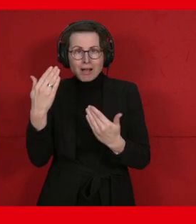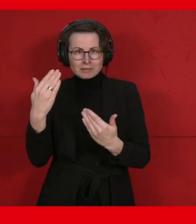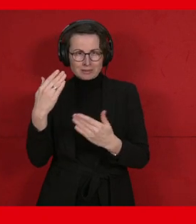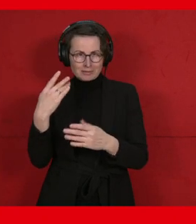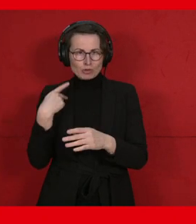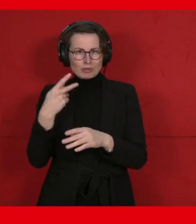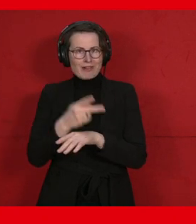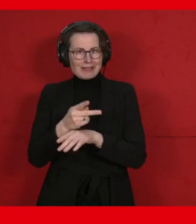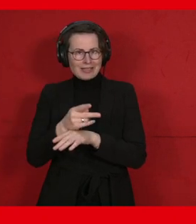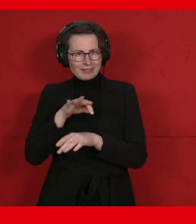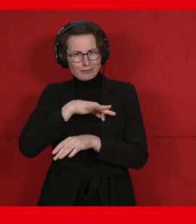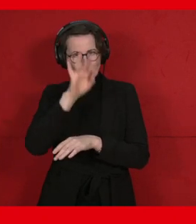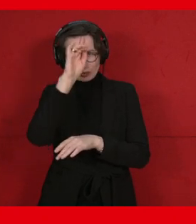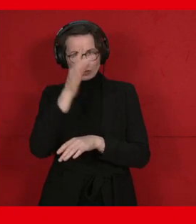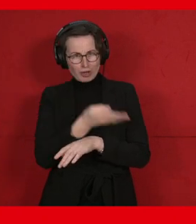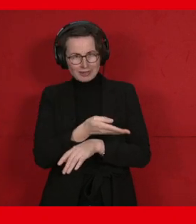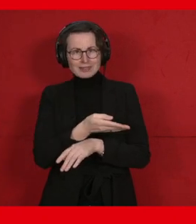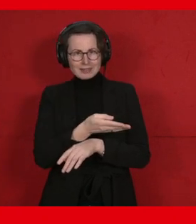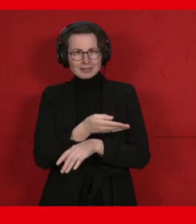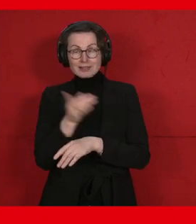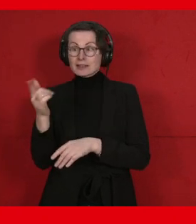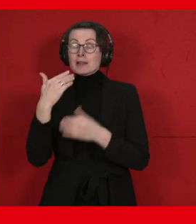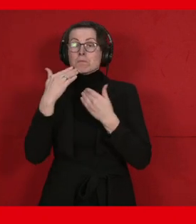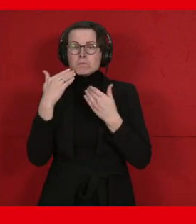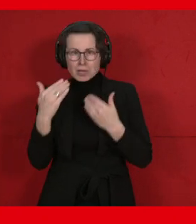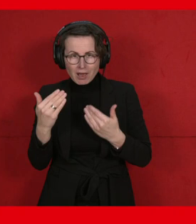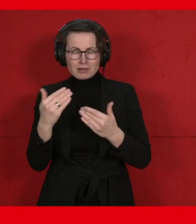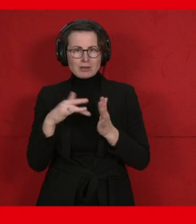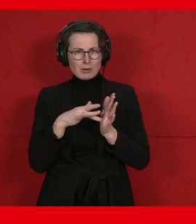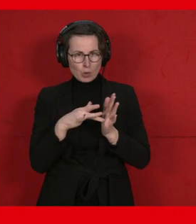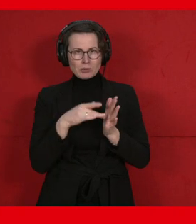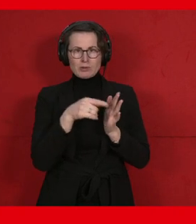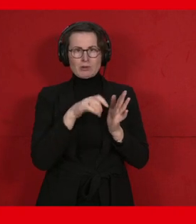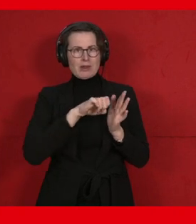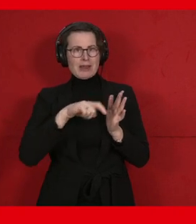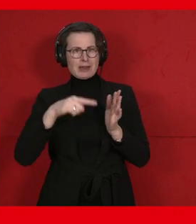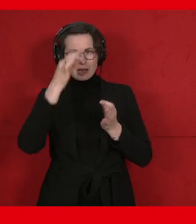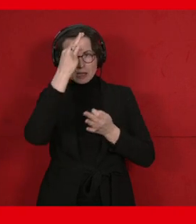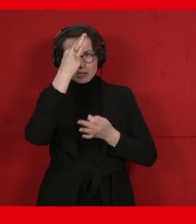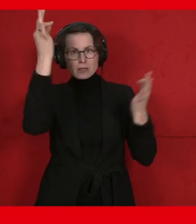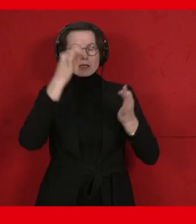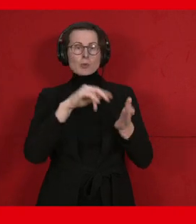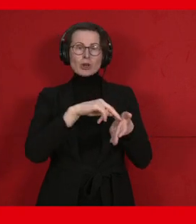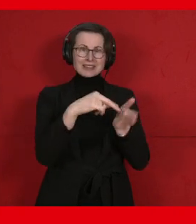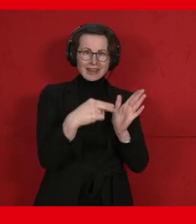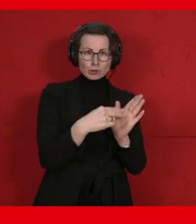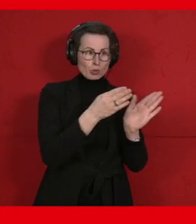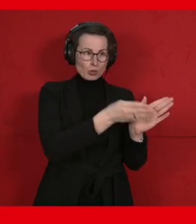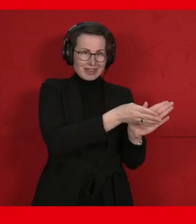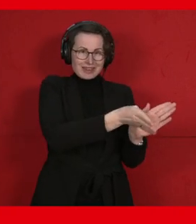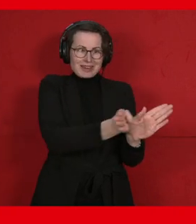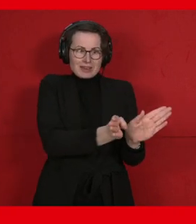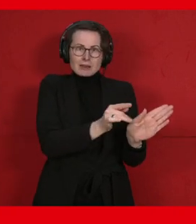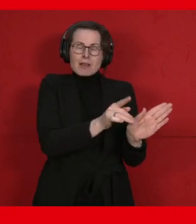stellvertretend für Deutschland, da tatsächlich diese diese Technologie marktreif gemacht zu